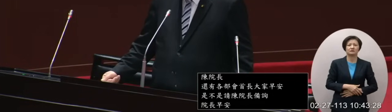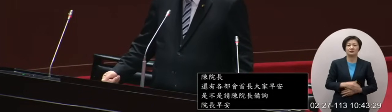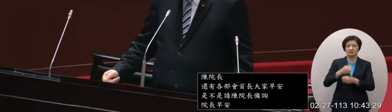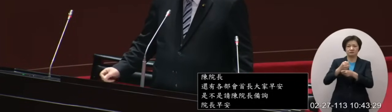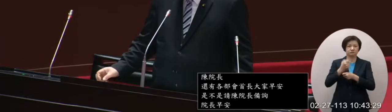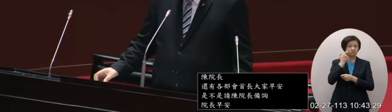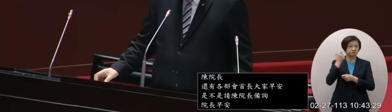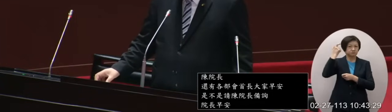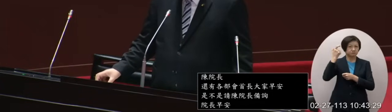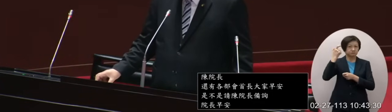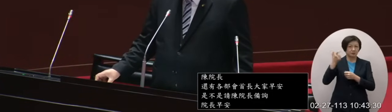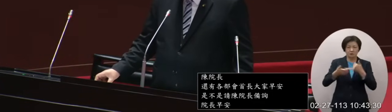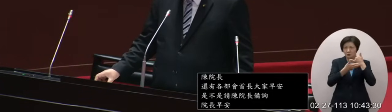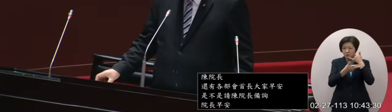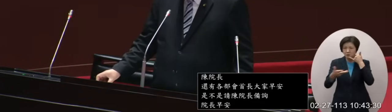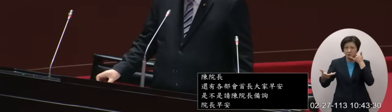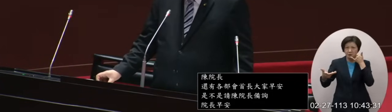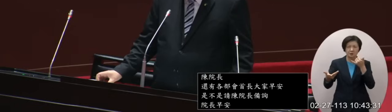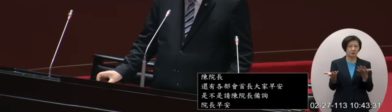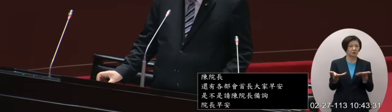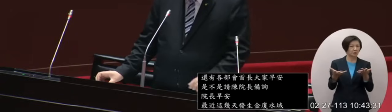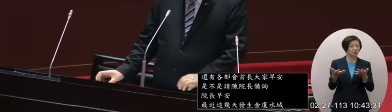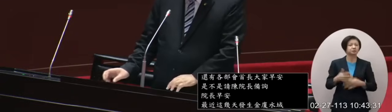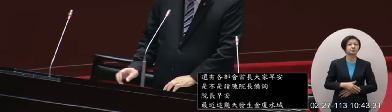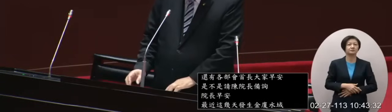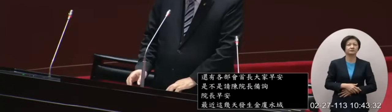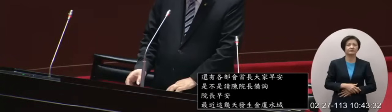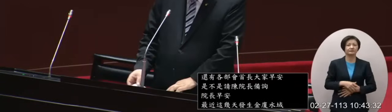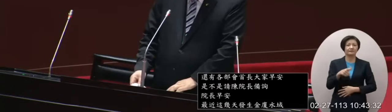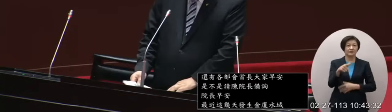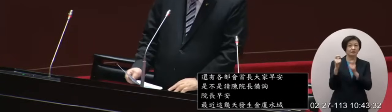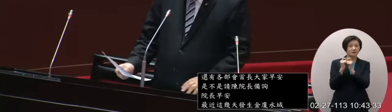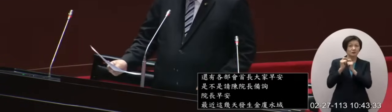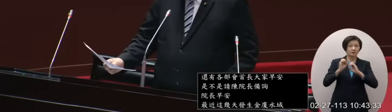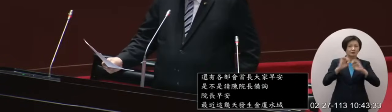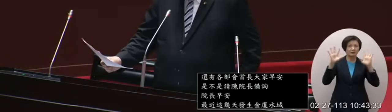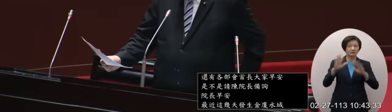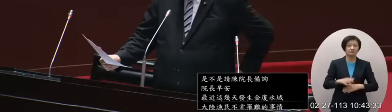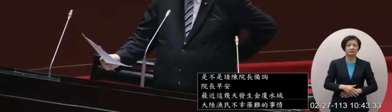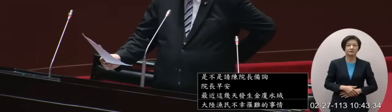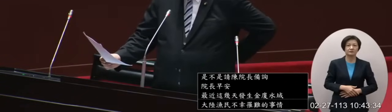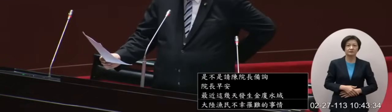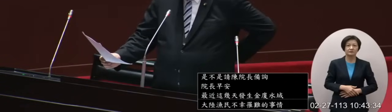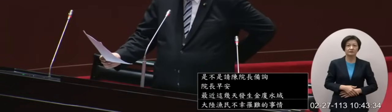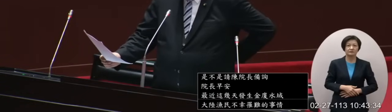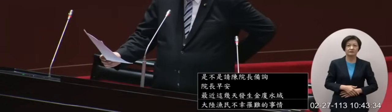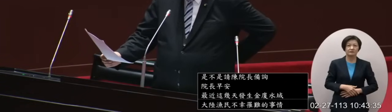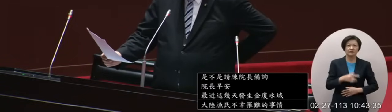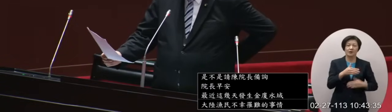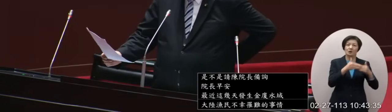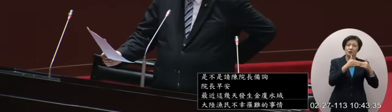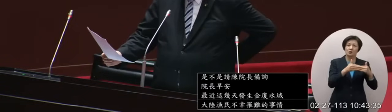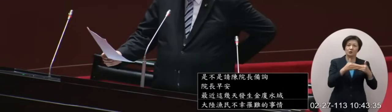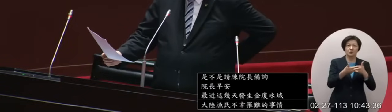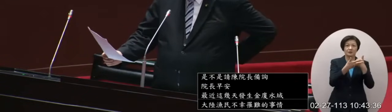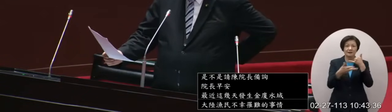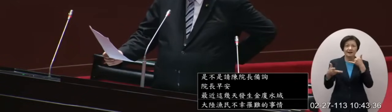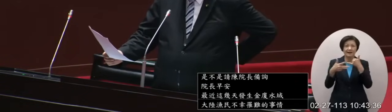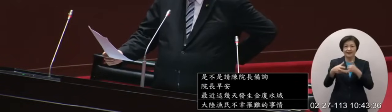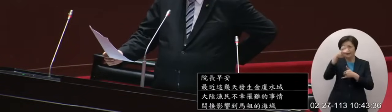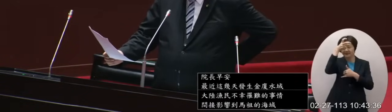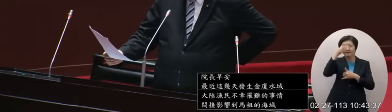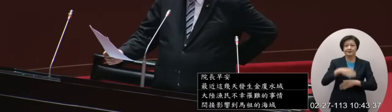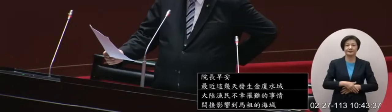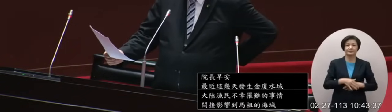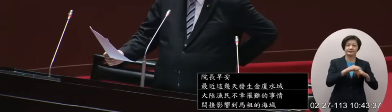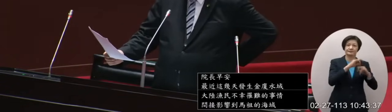海域啊。部长，您最近有没有提到说，入海警闯金门